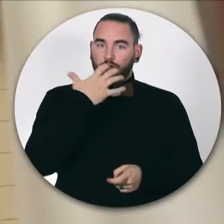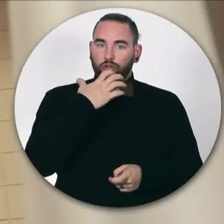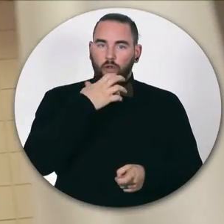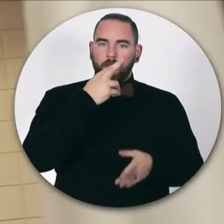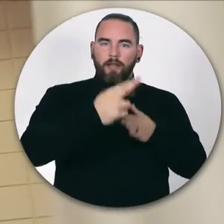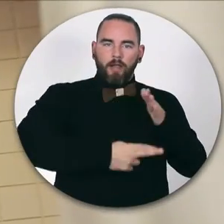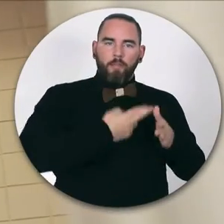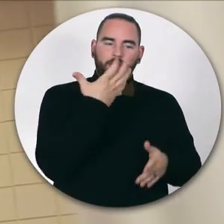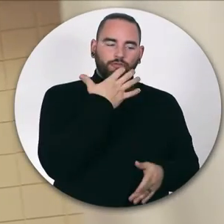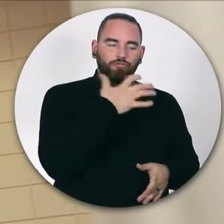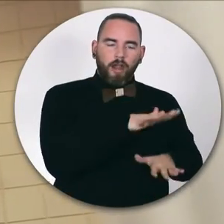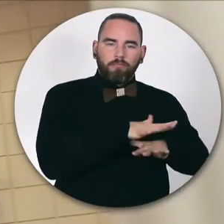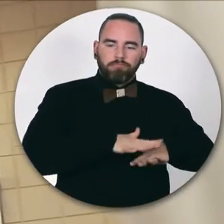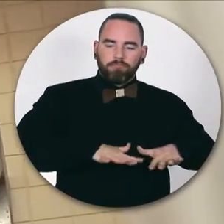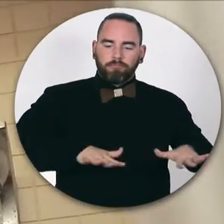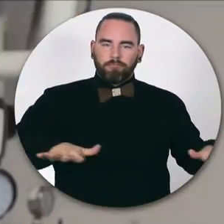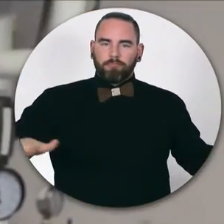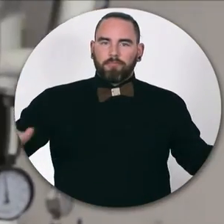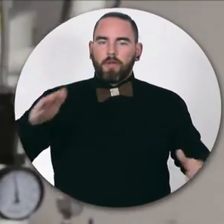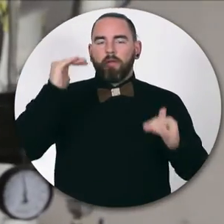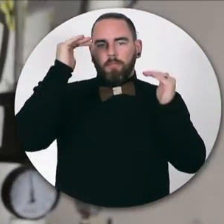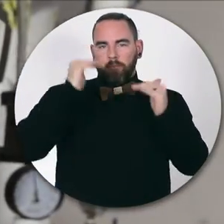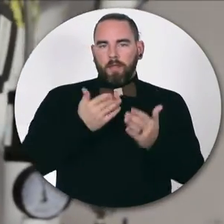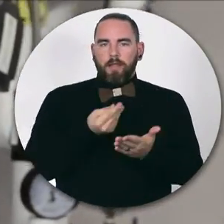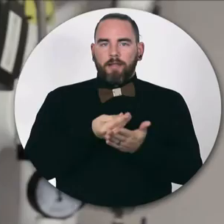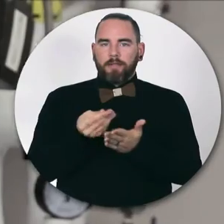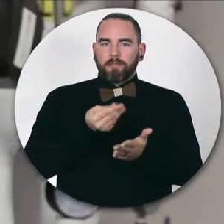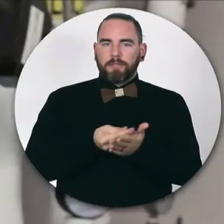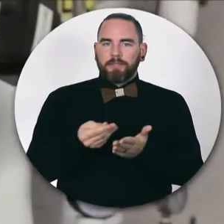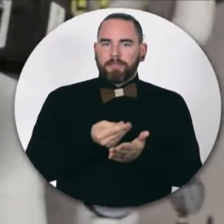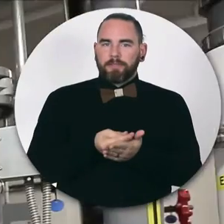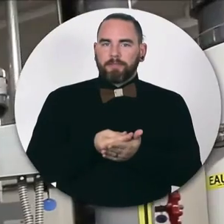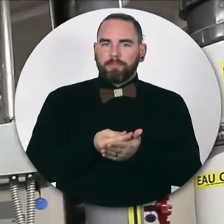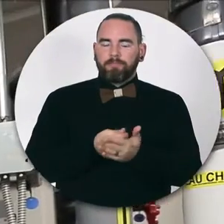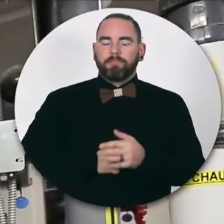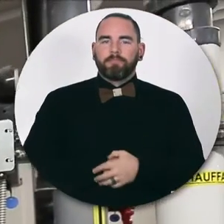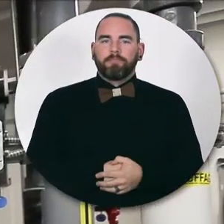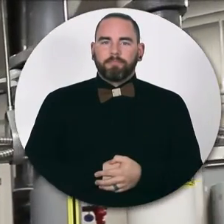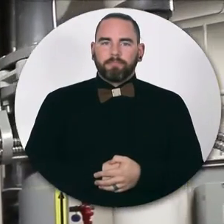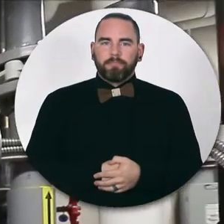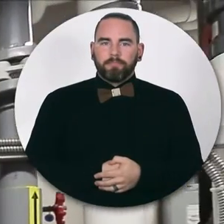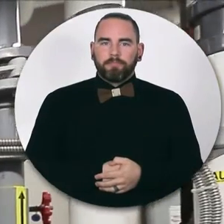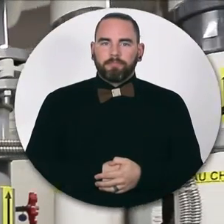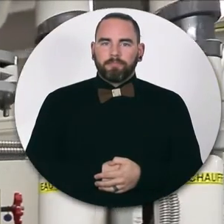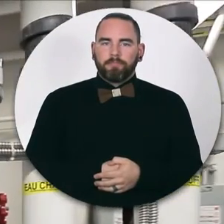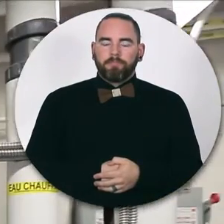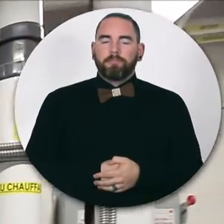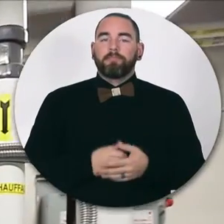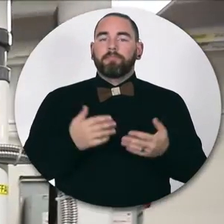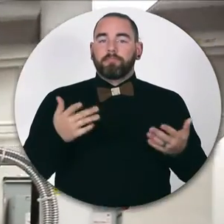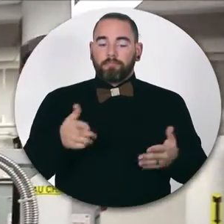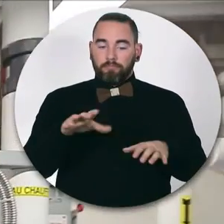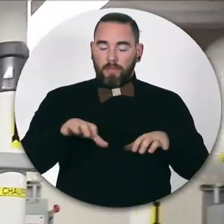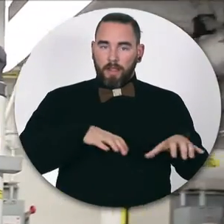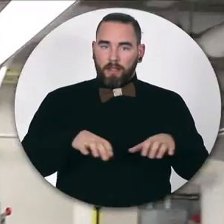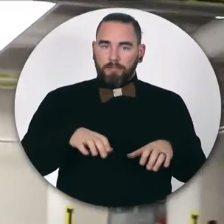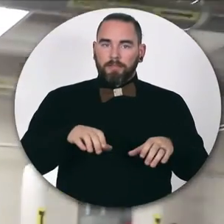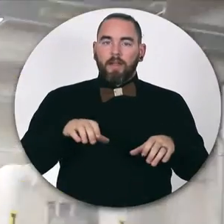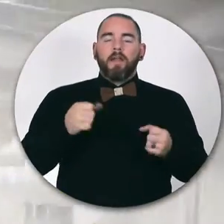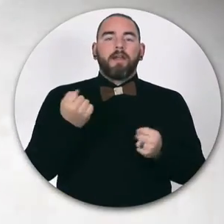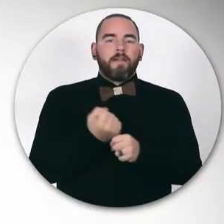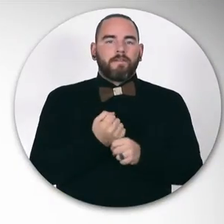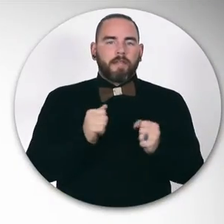chaude des douches permet de réduire le gaspillage et de maximiser les ressources du bâtiment. Enfin, ces actions ont pu